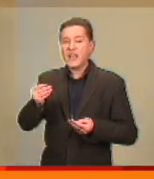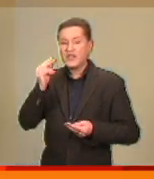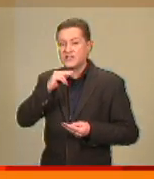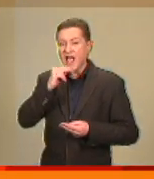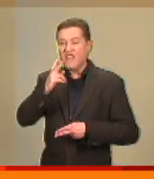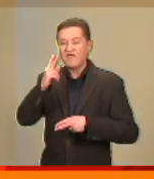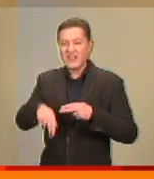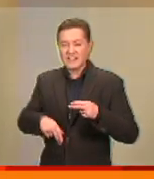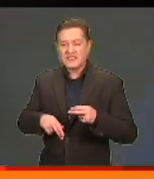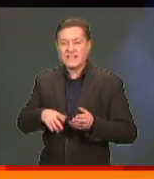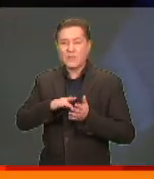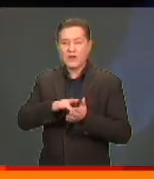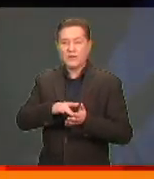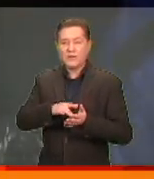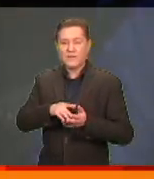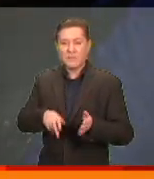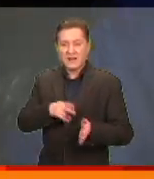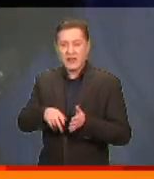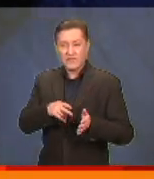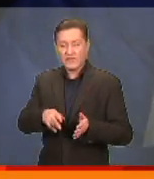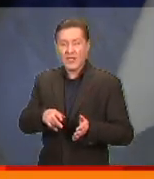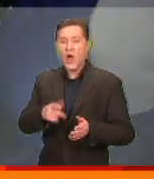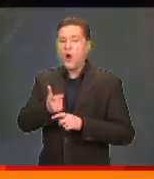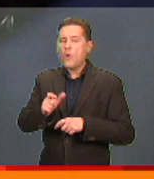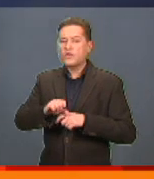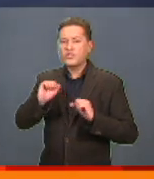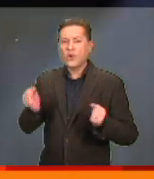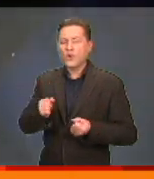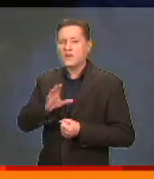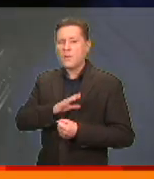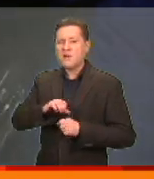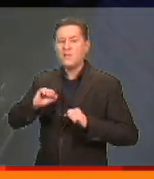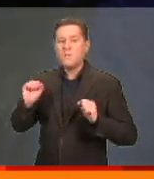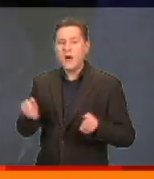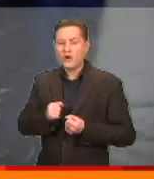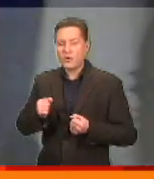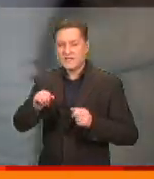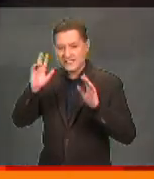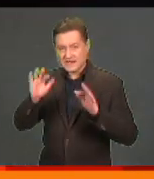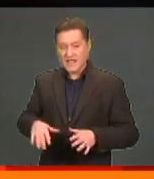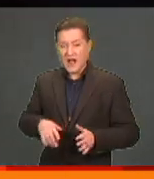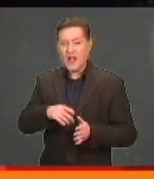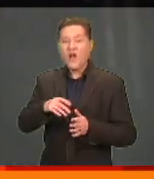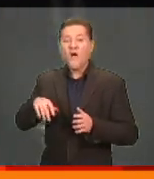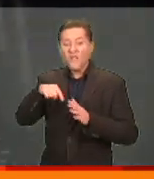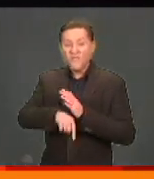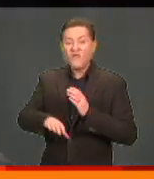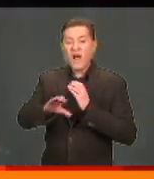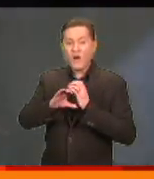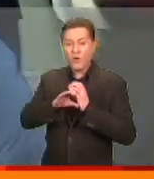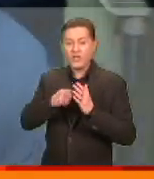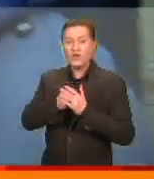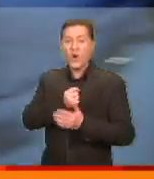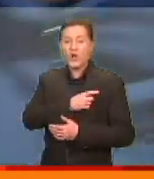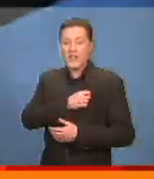мандрівки. Дуже холодно було. Дуже. Був мороз і сніг в поїзді, в вагоні. Ну, сніг був до Одеської